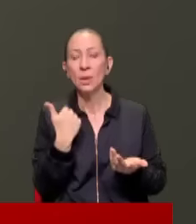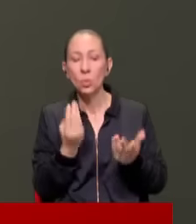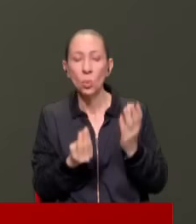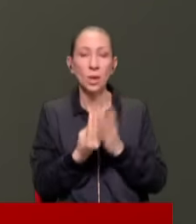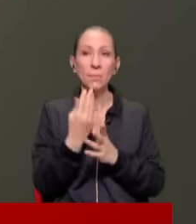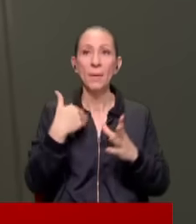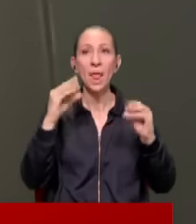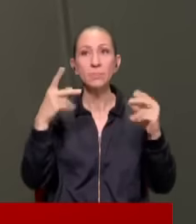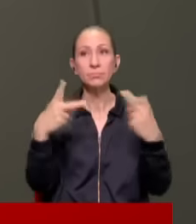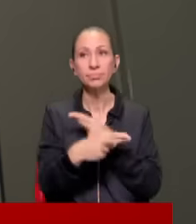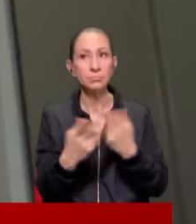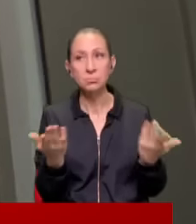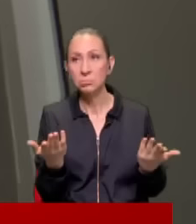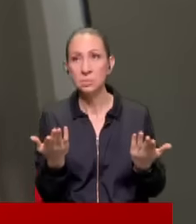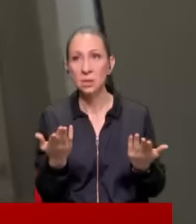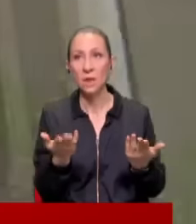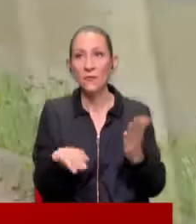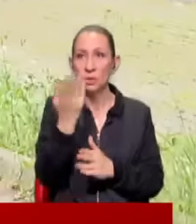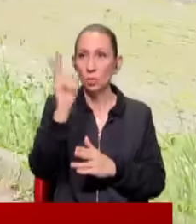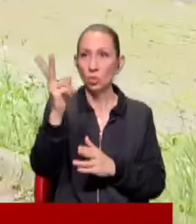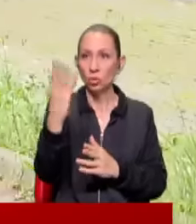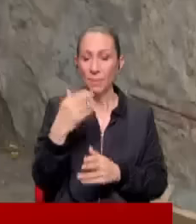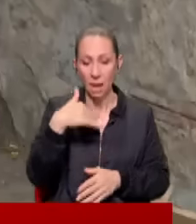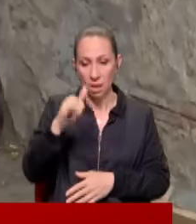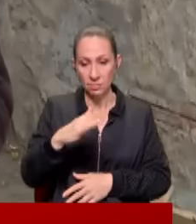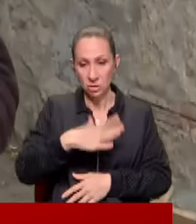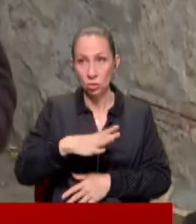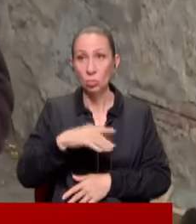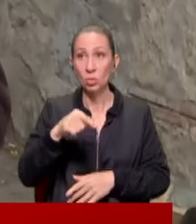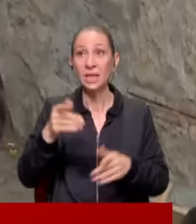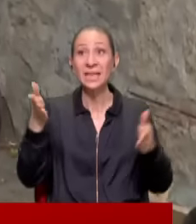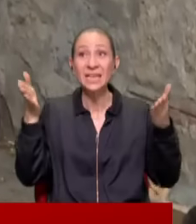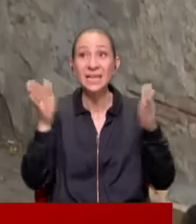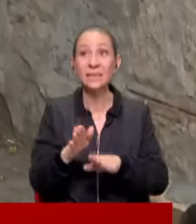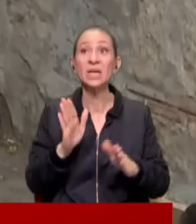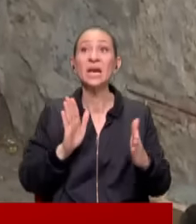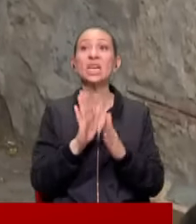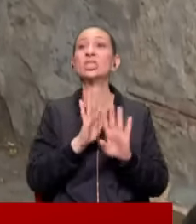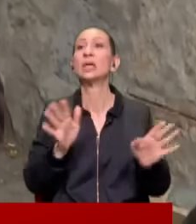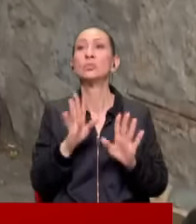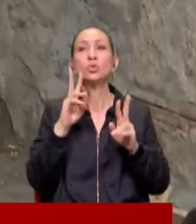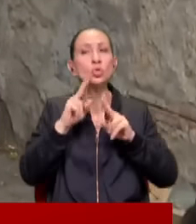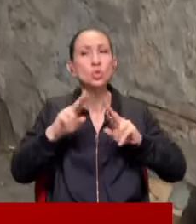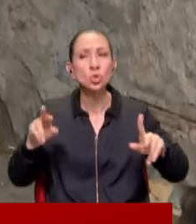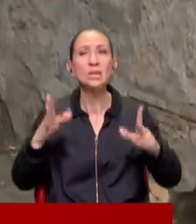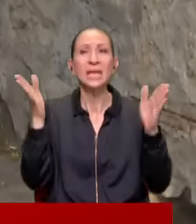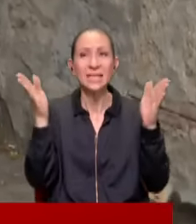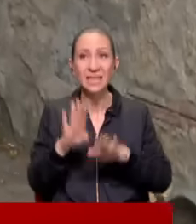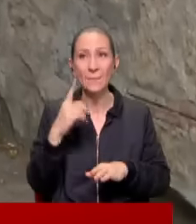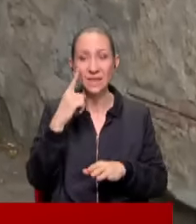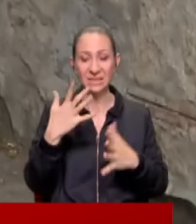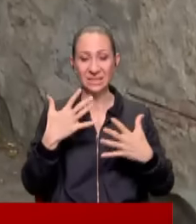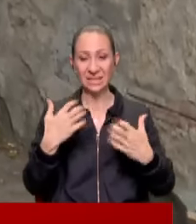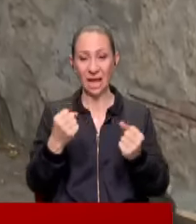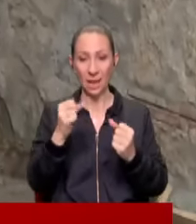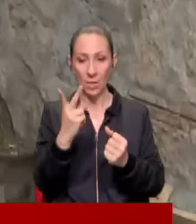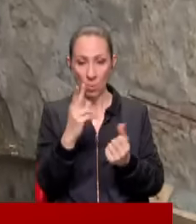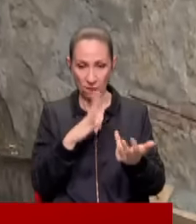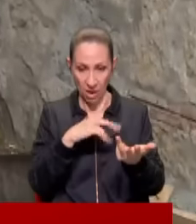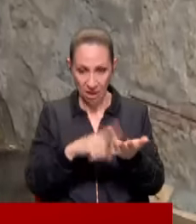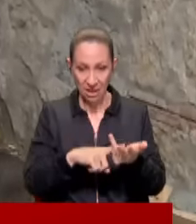zaman niye benim elektriğim kesik? Fazlası onların olsun. Ben hakkımı istiyorum. Buraların yıkılmasına karşı değilim. Çürükse yıksınlar. Bakın sağlam raporumuz